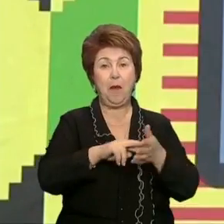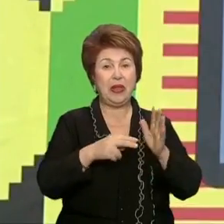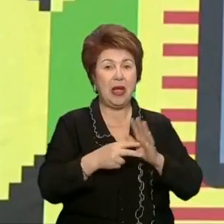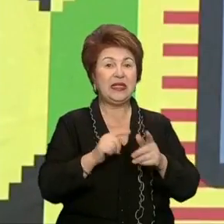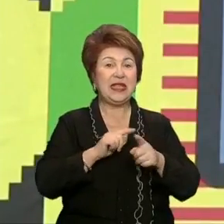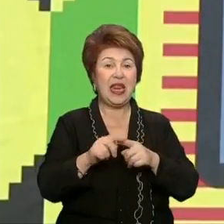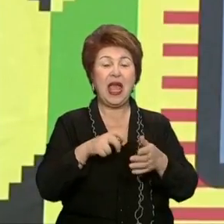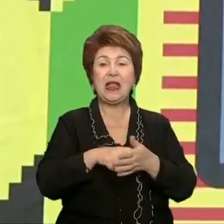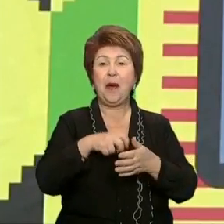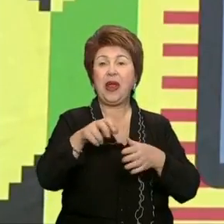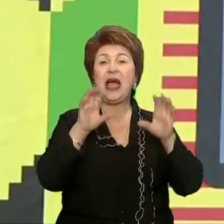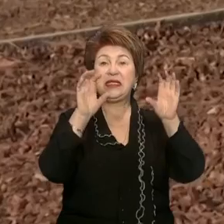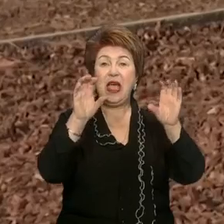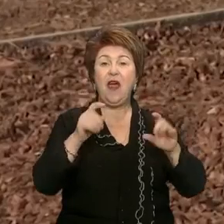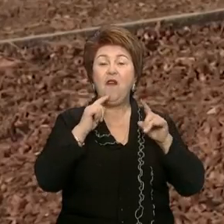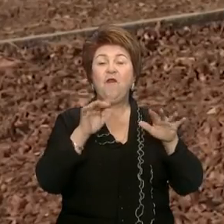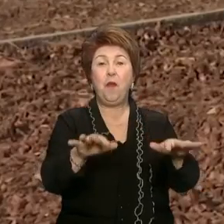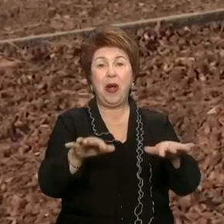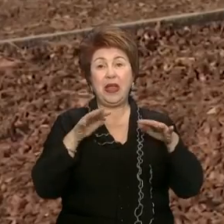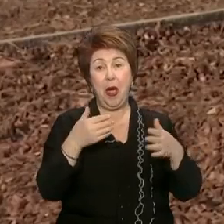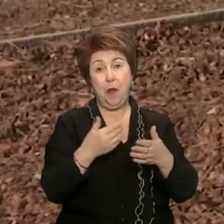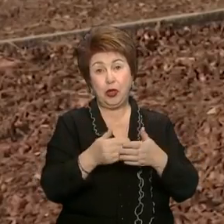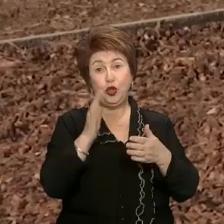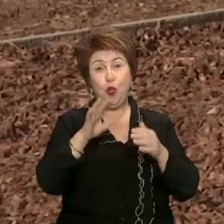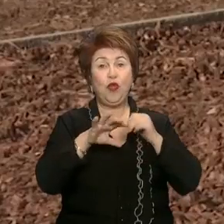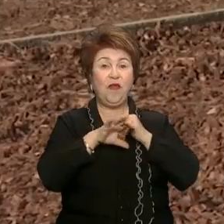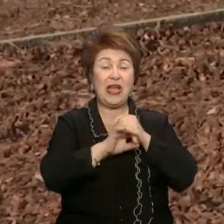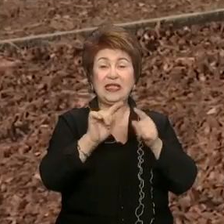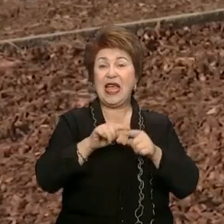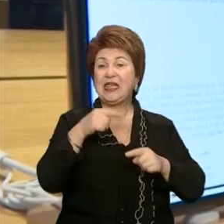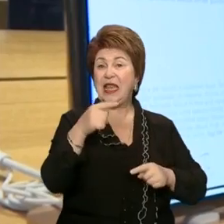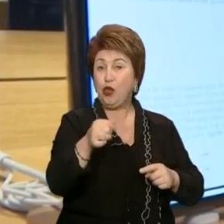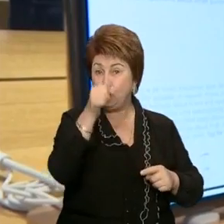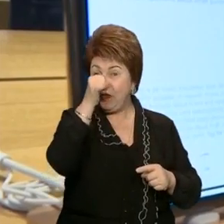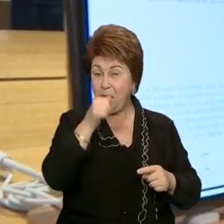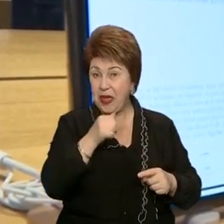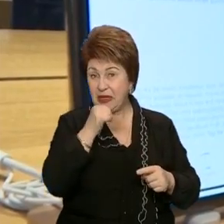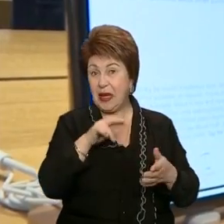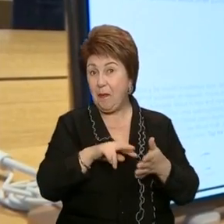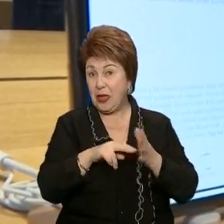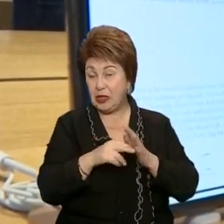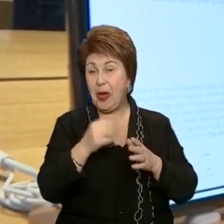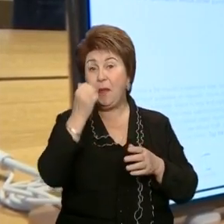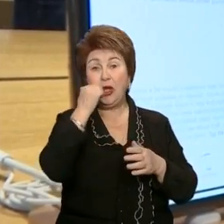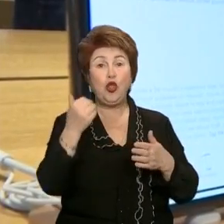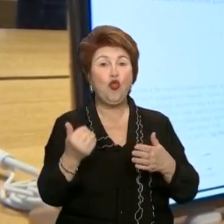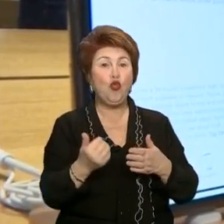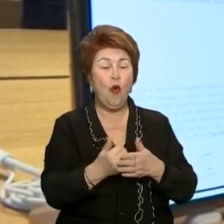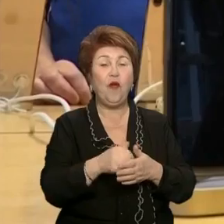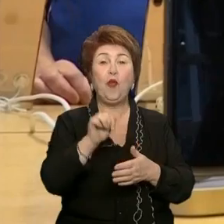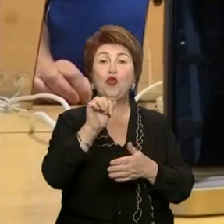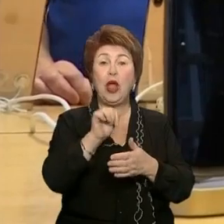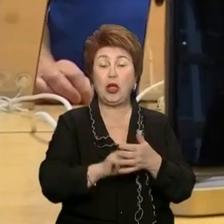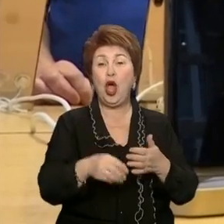можно скорее направить законопроект в парламент. Приблизительно это произойдет в конце следующего месяца. Ожидается, что благодаря новому налогу бюджет